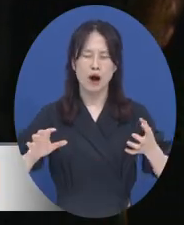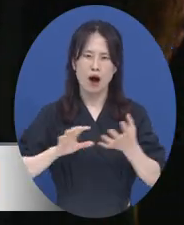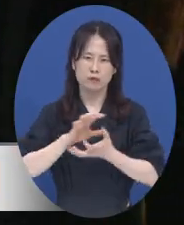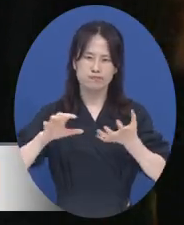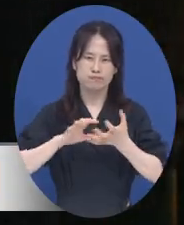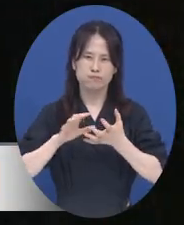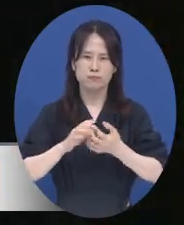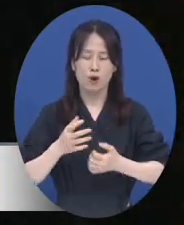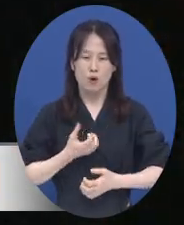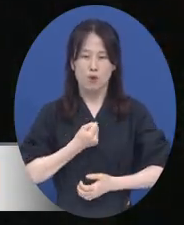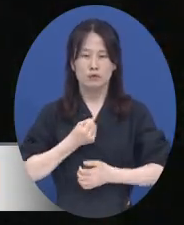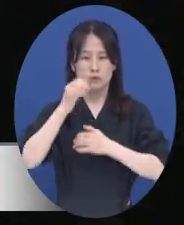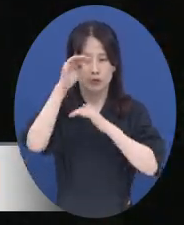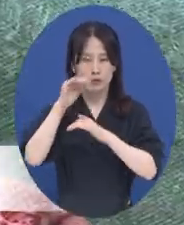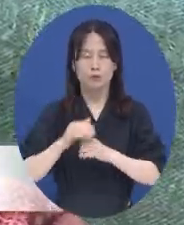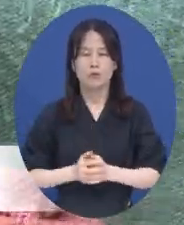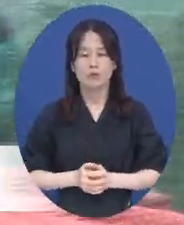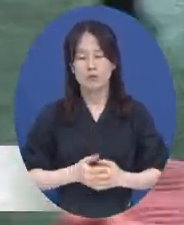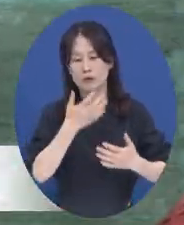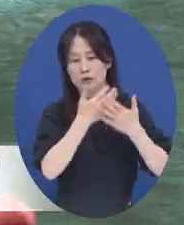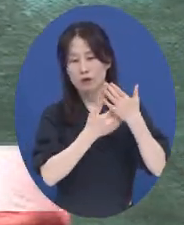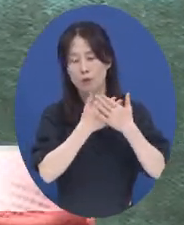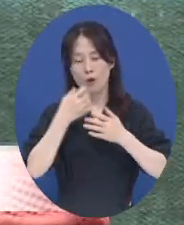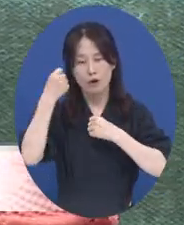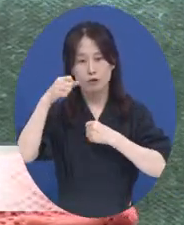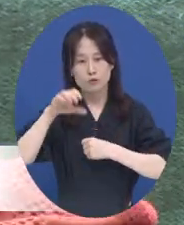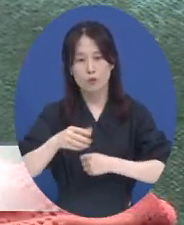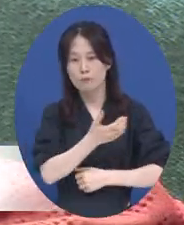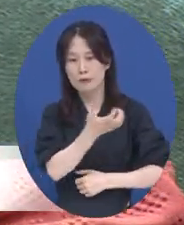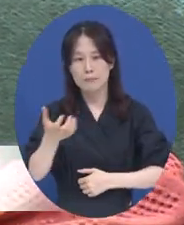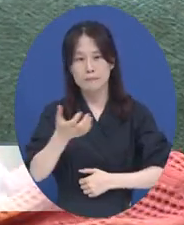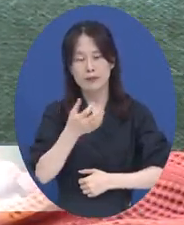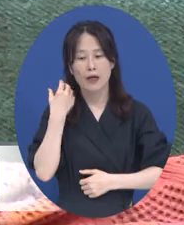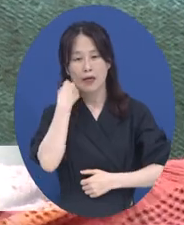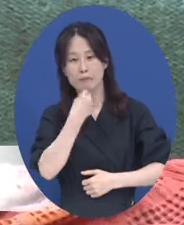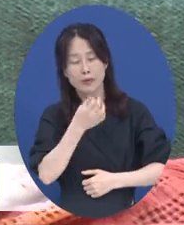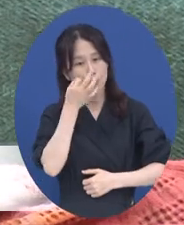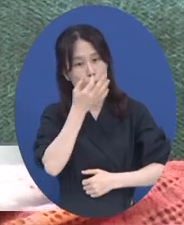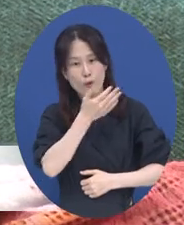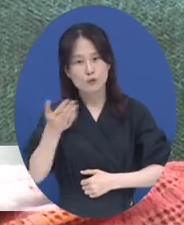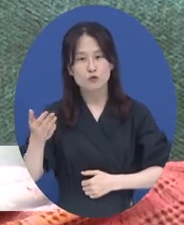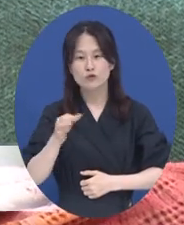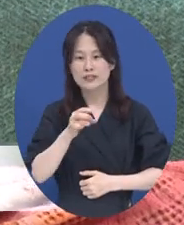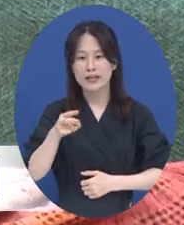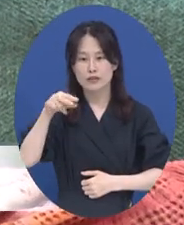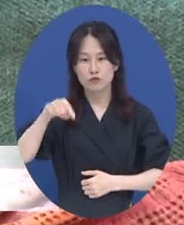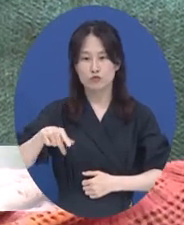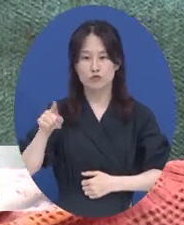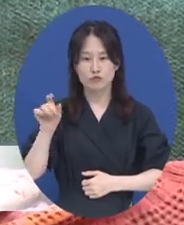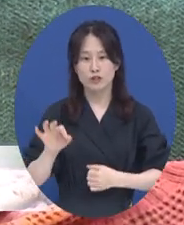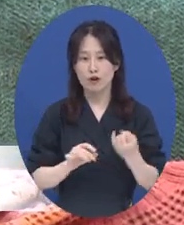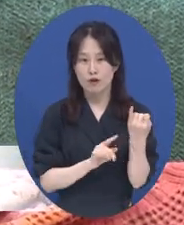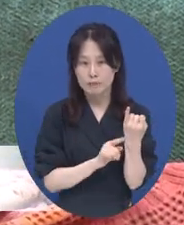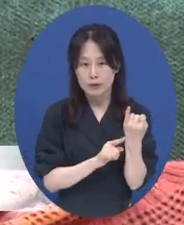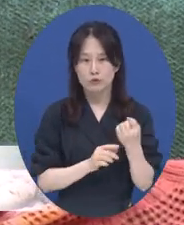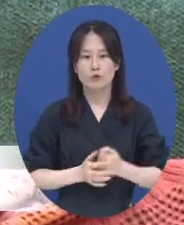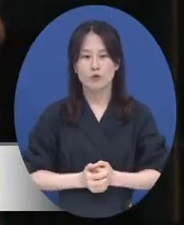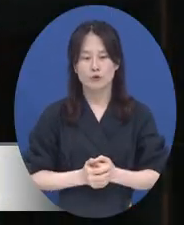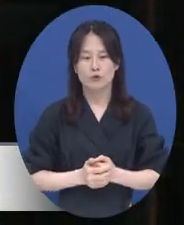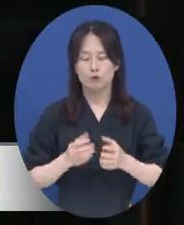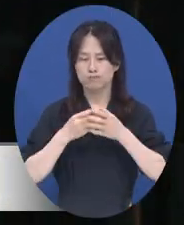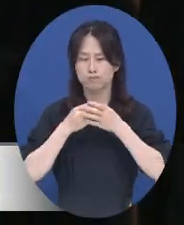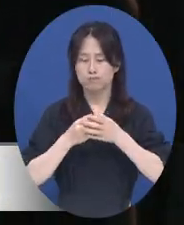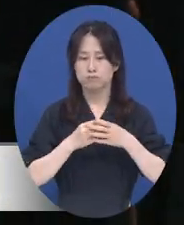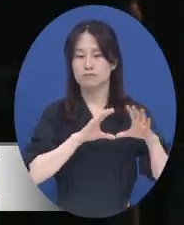충격적 스토리. 브라운관과 연극 무대를 넘나들며 매력을 확인해주는 예수정 배우. 묵직한